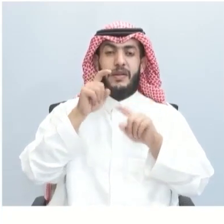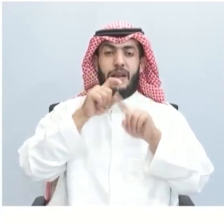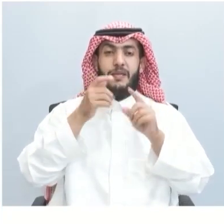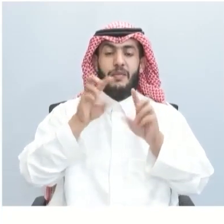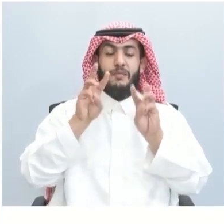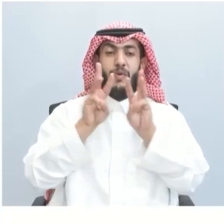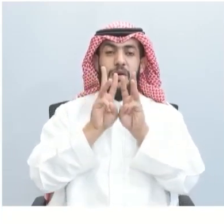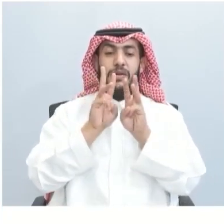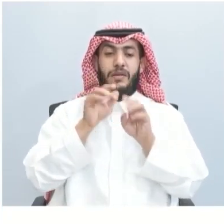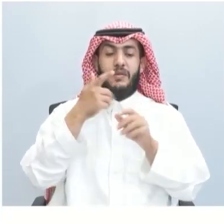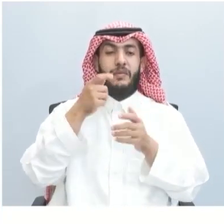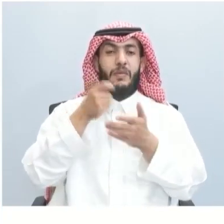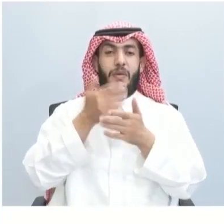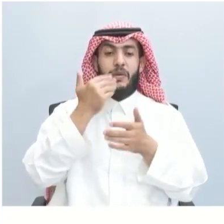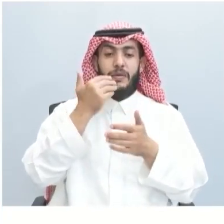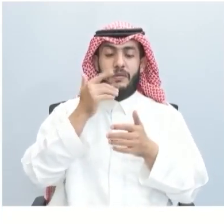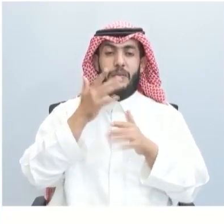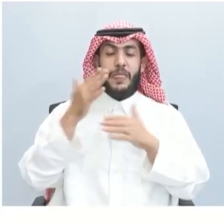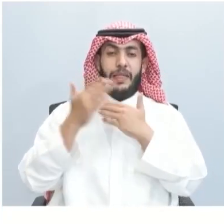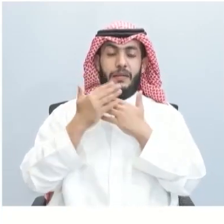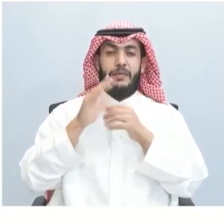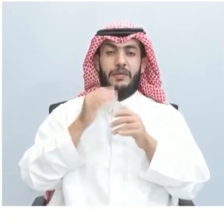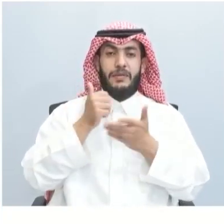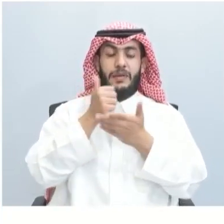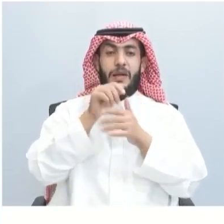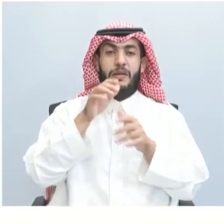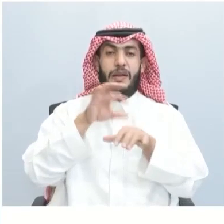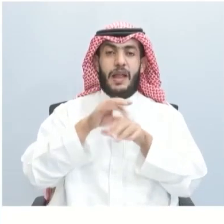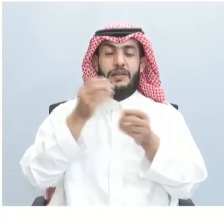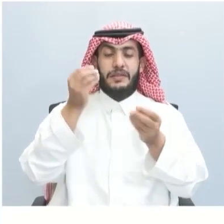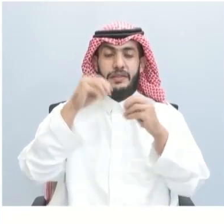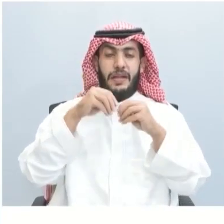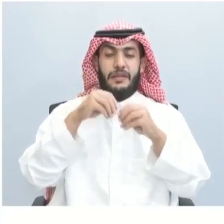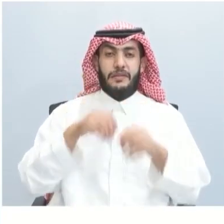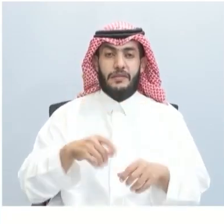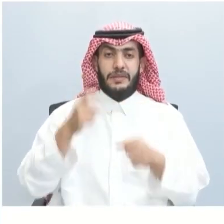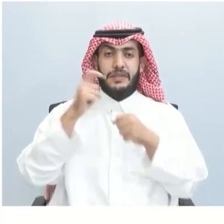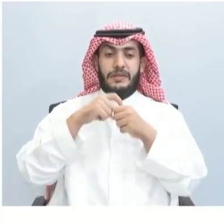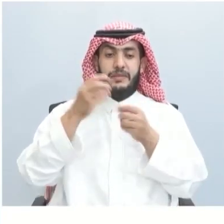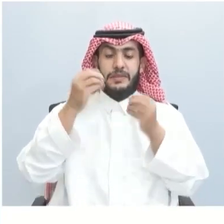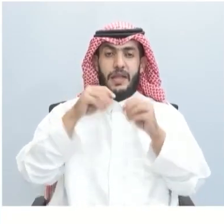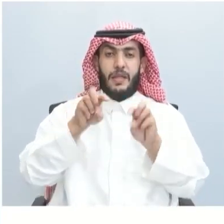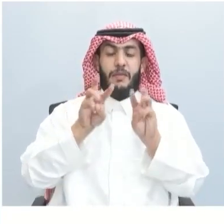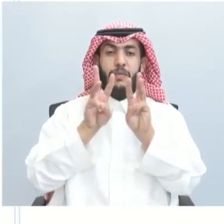المواقع الغير مدفوعه وتخبرك بمدى التقدم في جذب المزيد من الزائرين